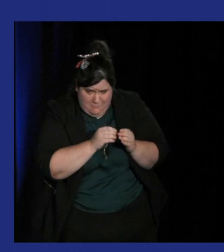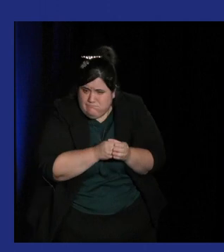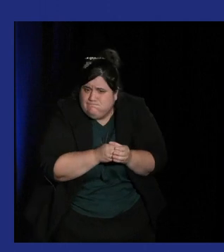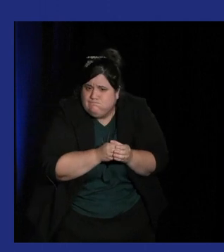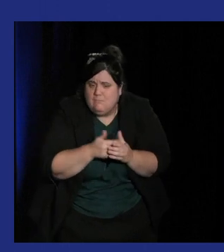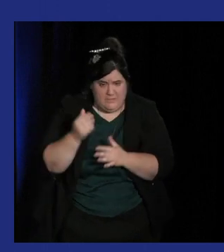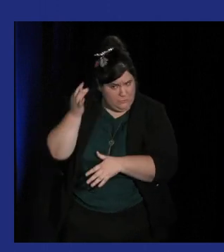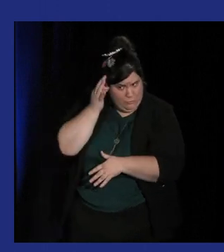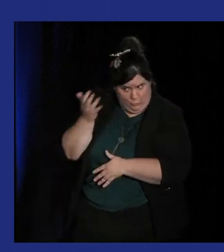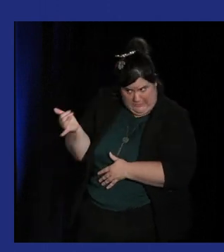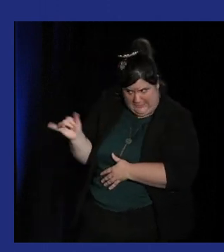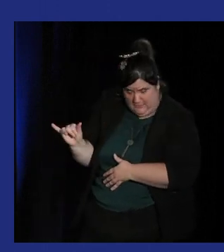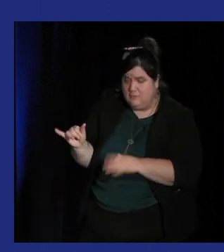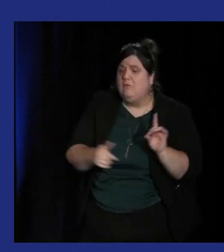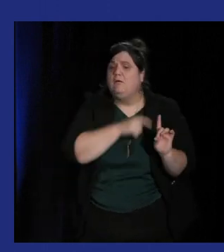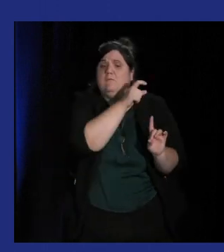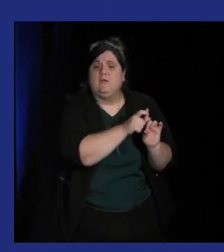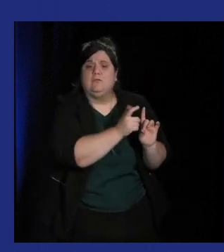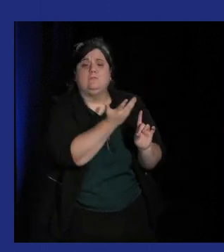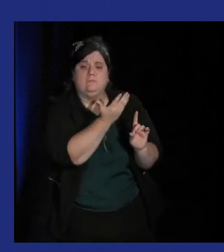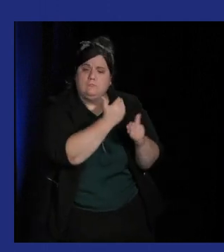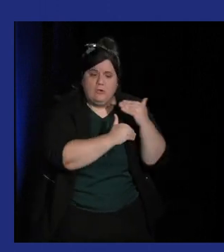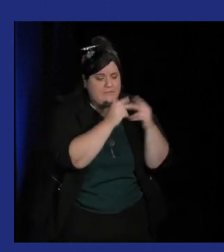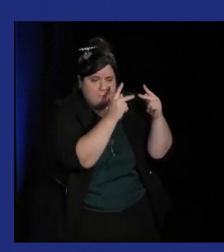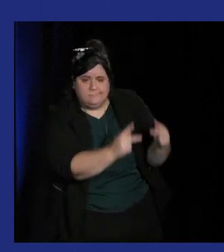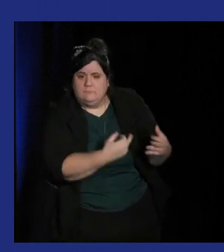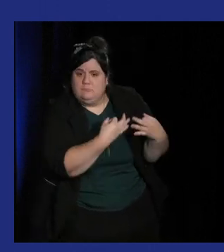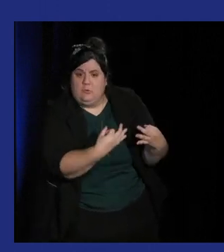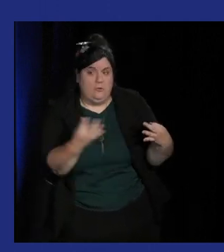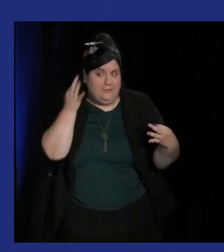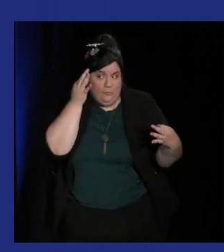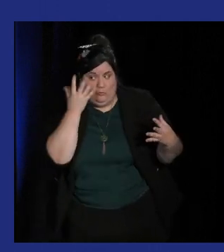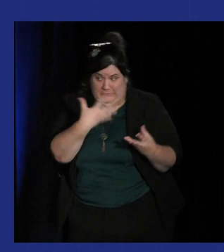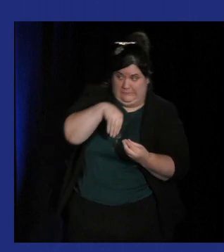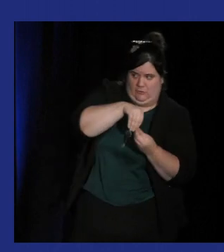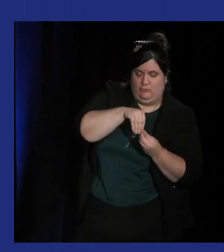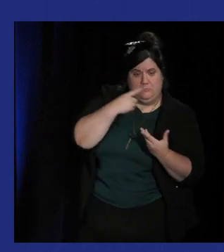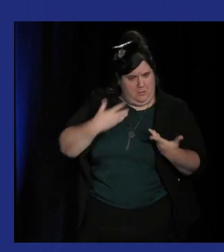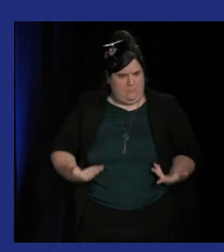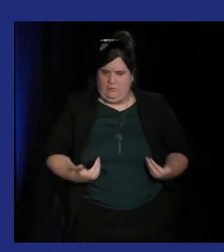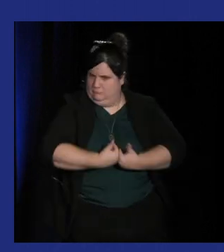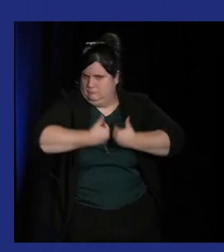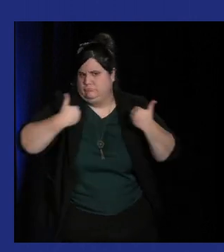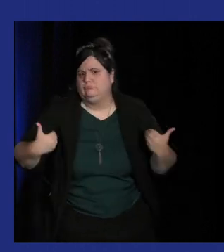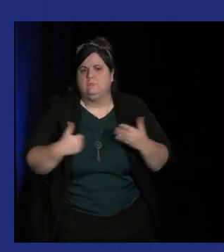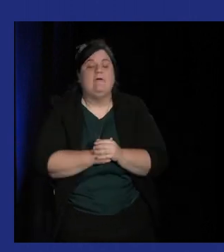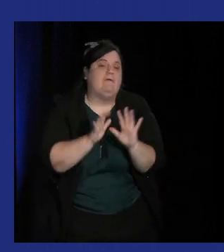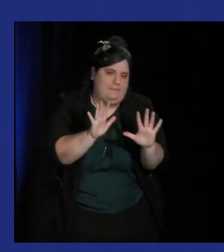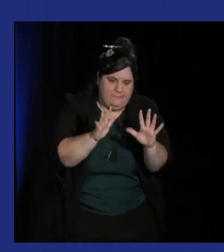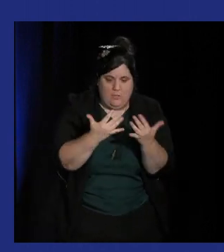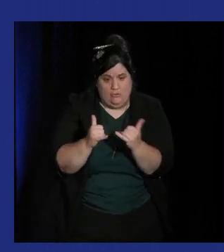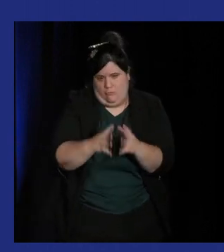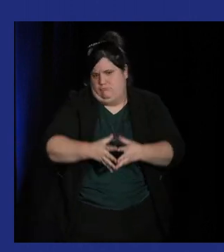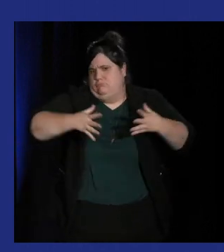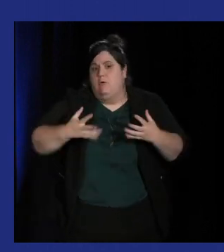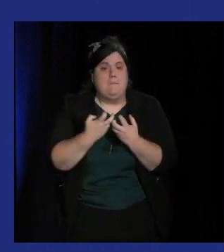compositeur qui faisait aussi la programmation audio qui faisait aussi d'autres programmations enfin c'était des gens qui faisaient un peu tout maintenant sur quand on bosse sur des gros jeux des gros jeux